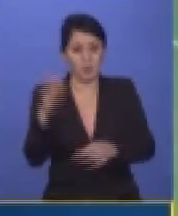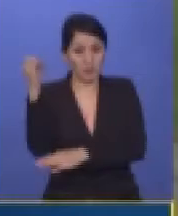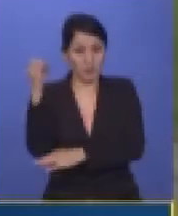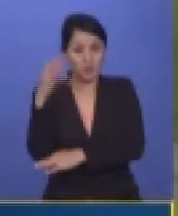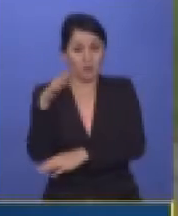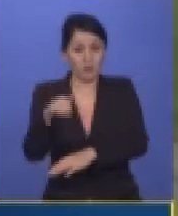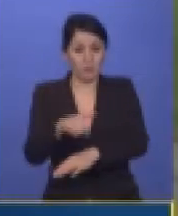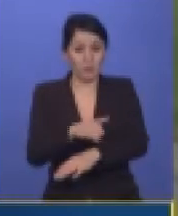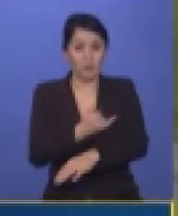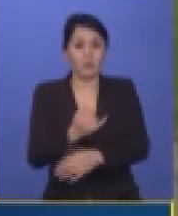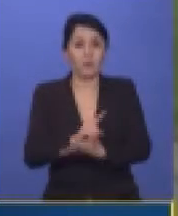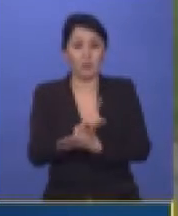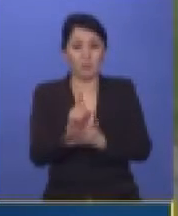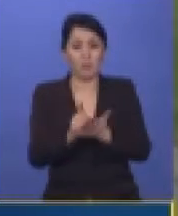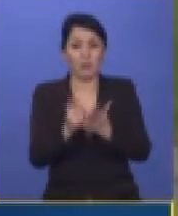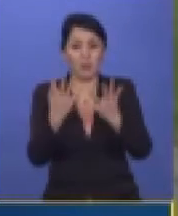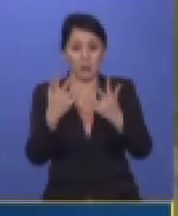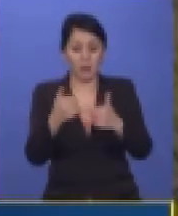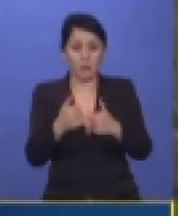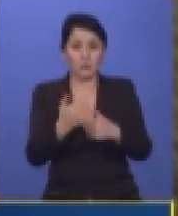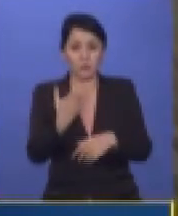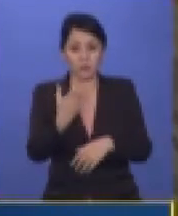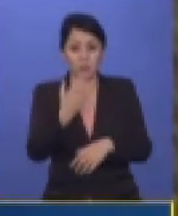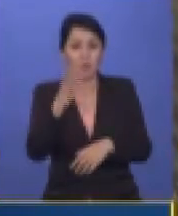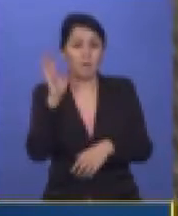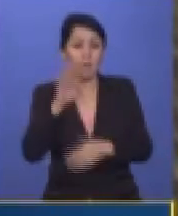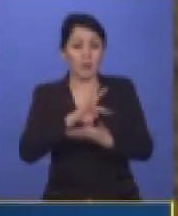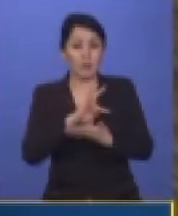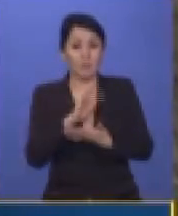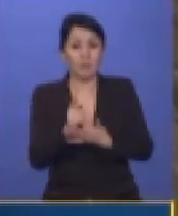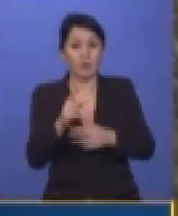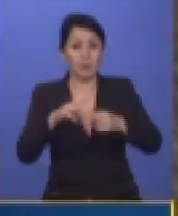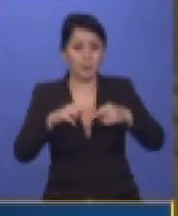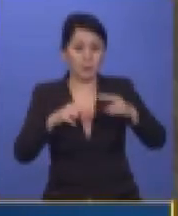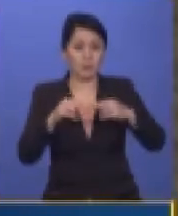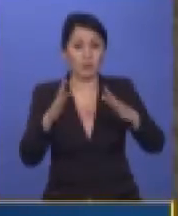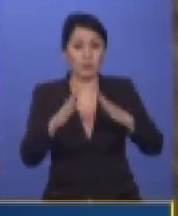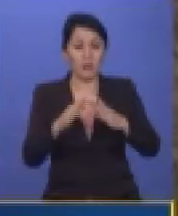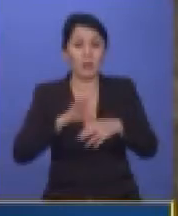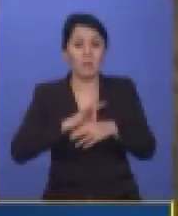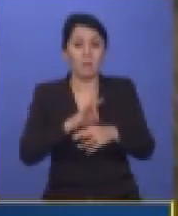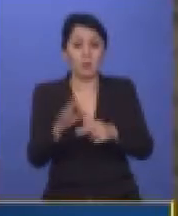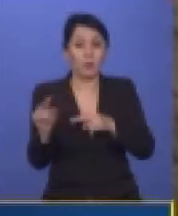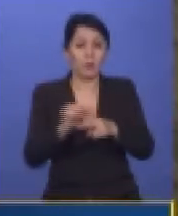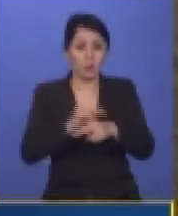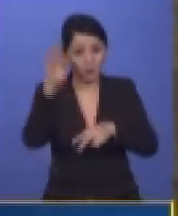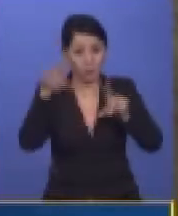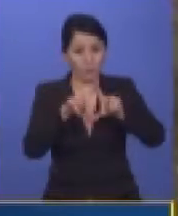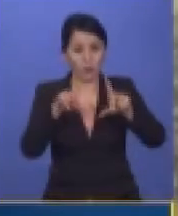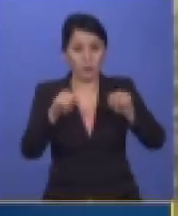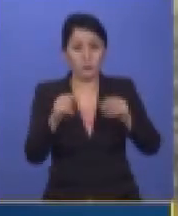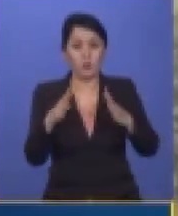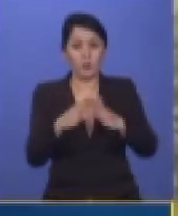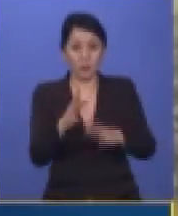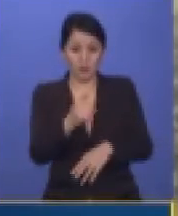улицы. Решены вопросы подключения к системе отопления и водоснабжения. Построены новые дома, проведен капитальный ремонт школы и дома